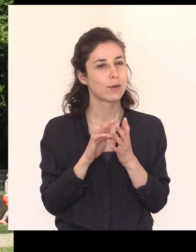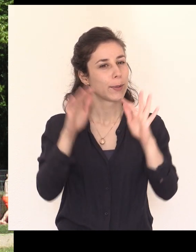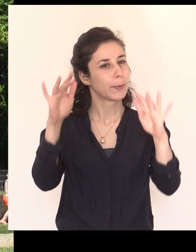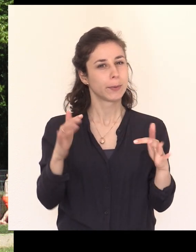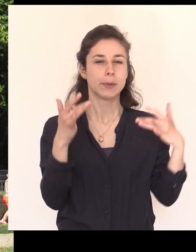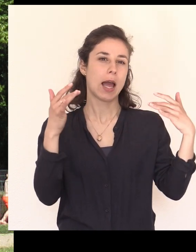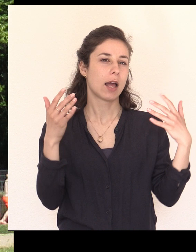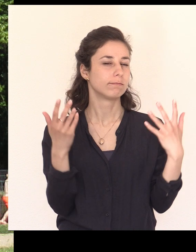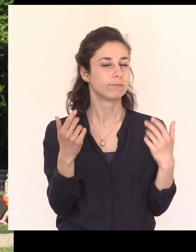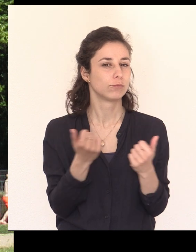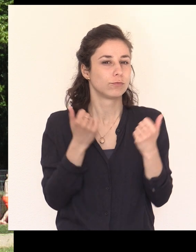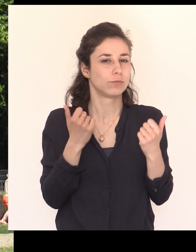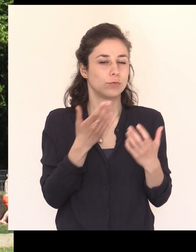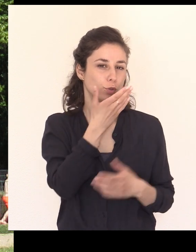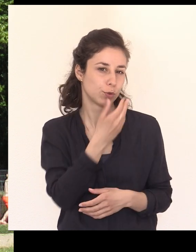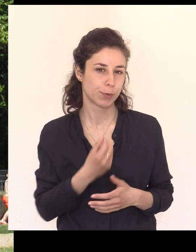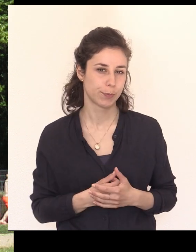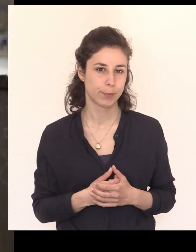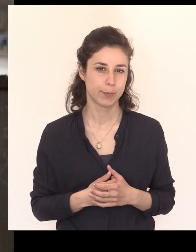eine schöne Atmosphäre, fand ich.